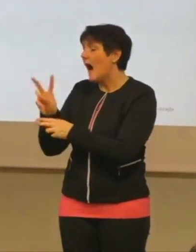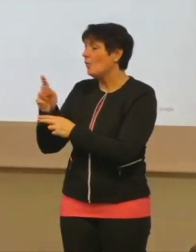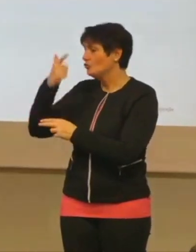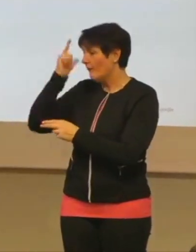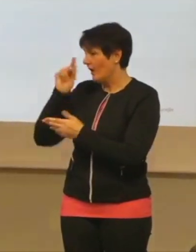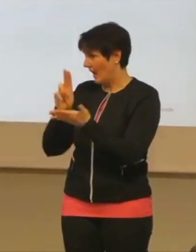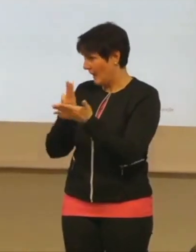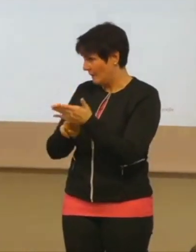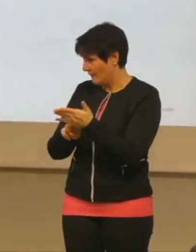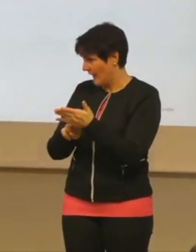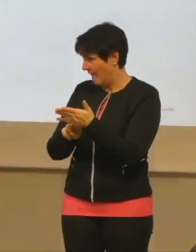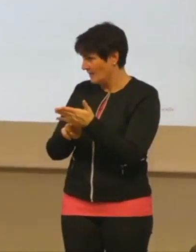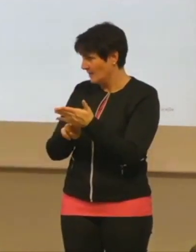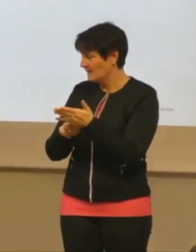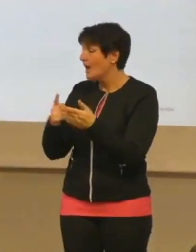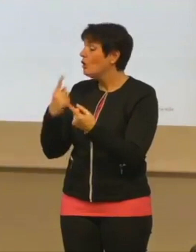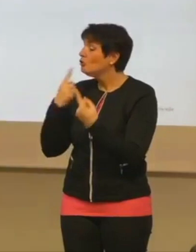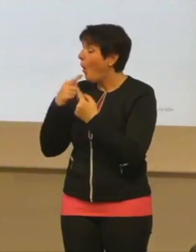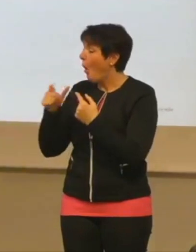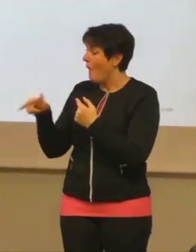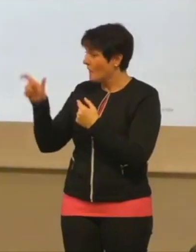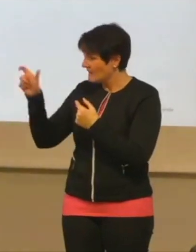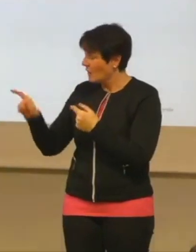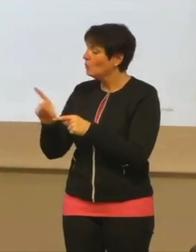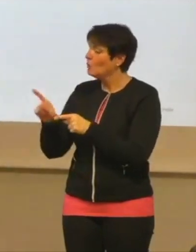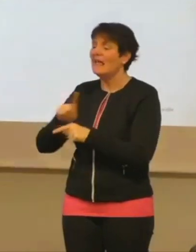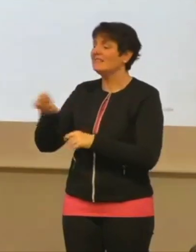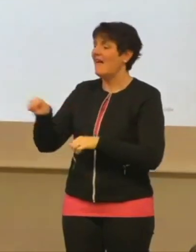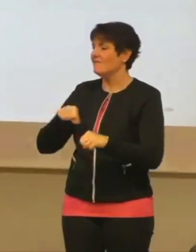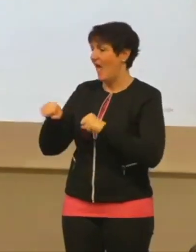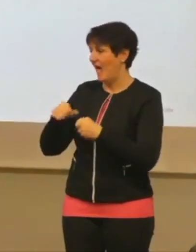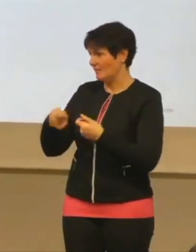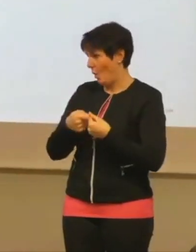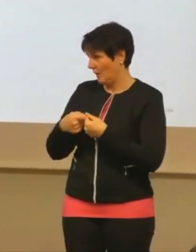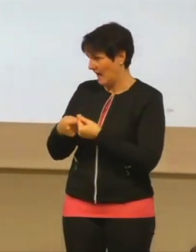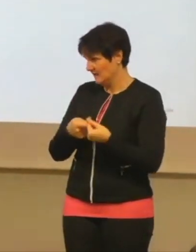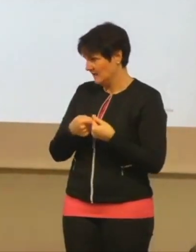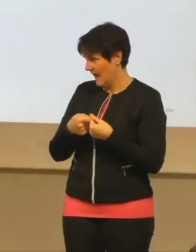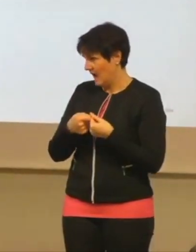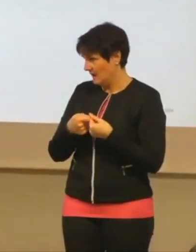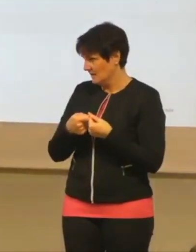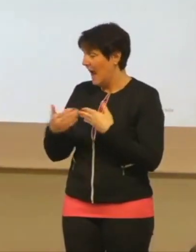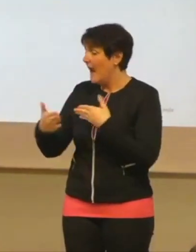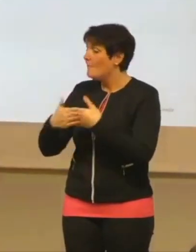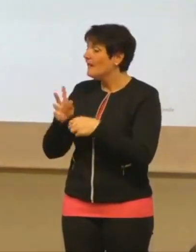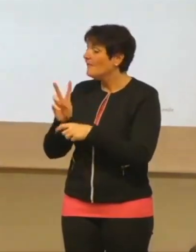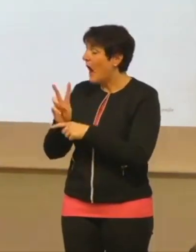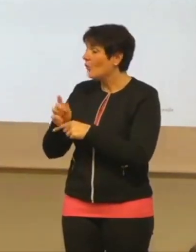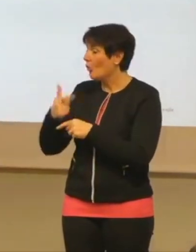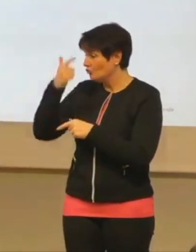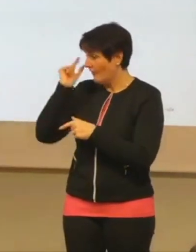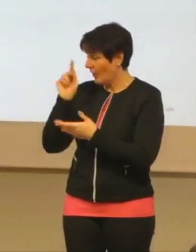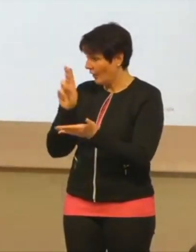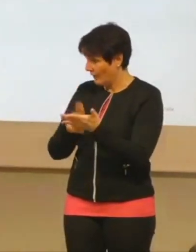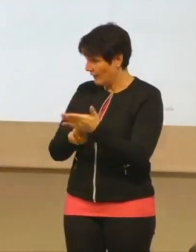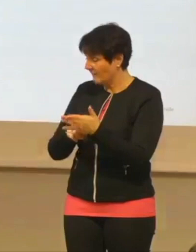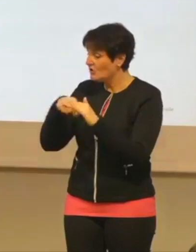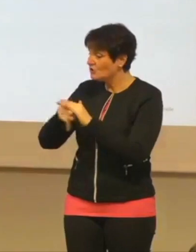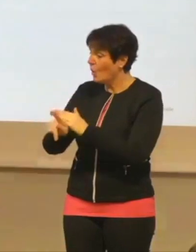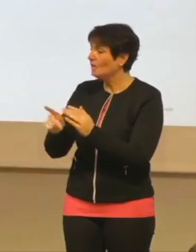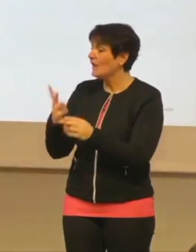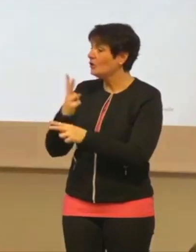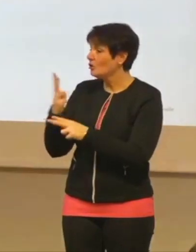pravic v dogovoru z njim, pa tudi izbrane nevladne organizacije. Pri varuhu človekovih pravic znotraj